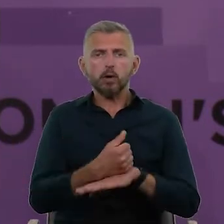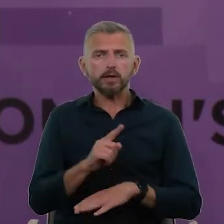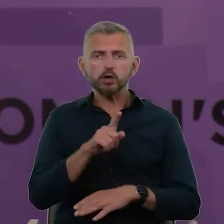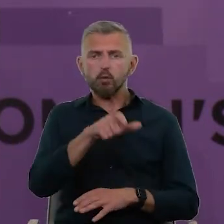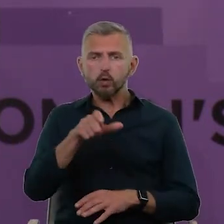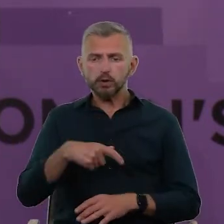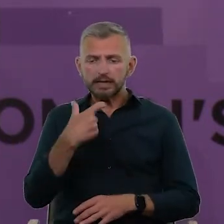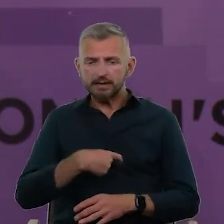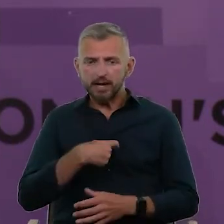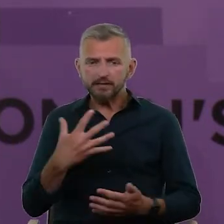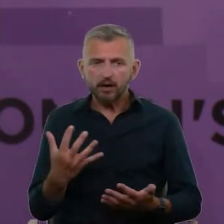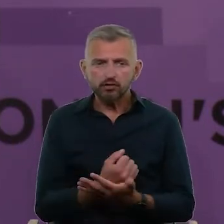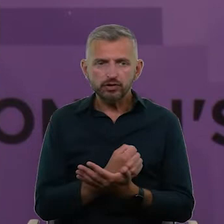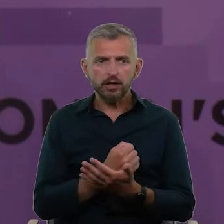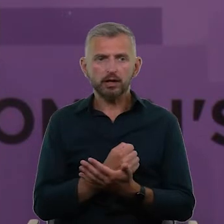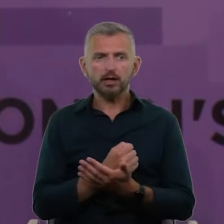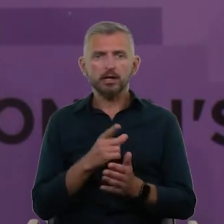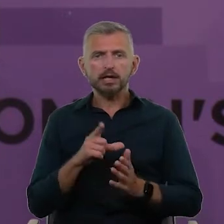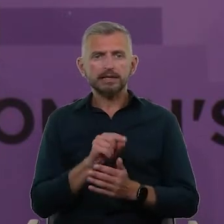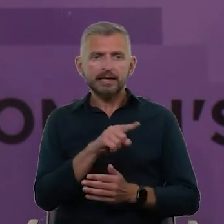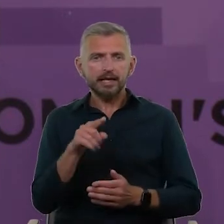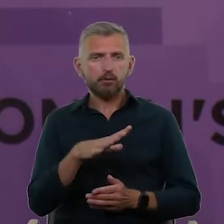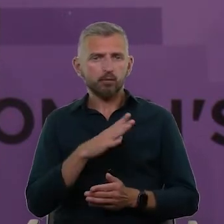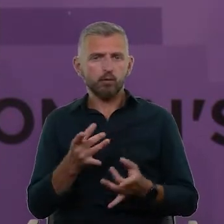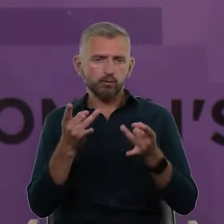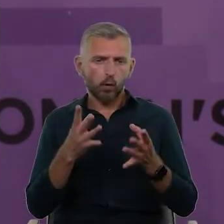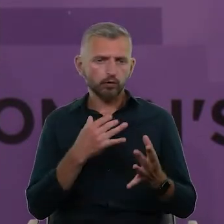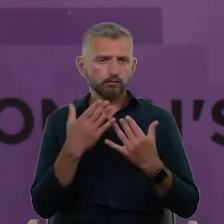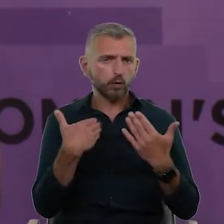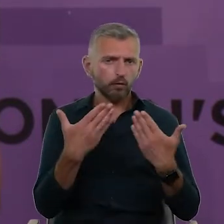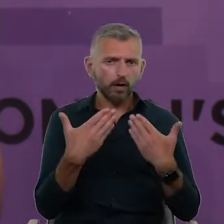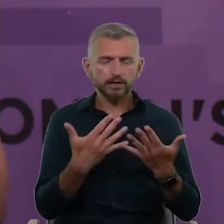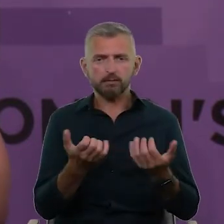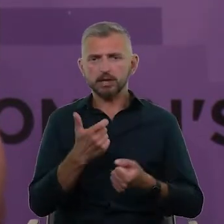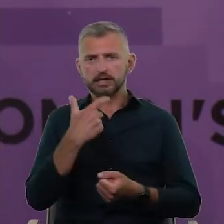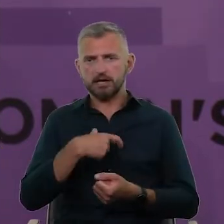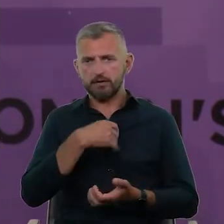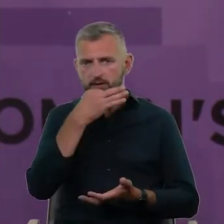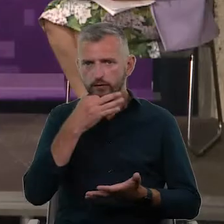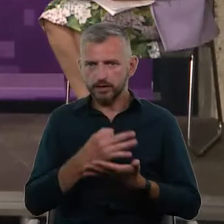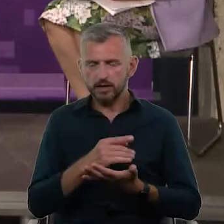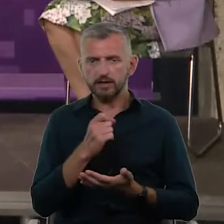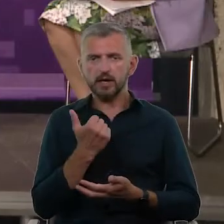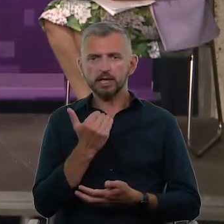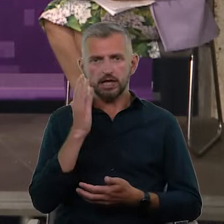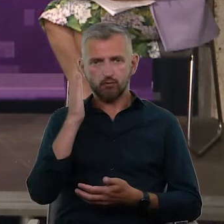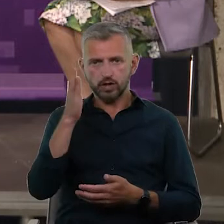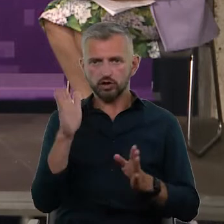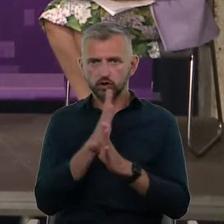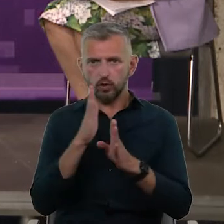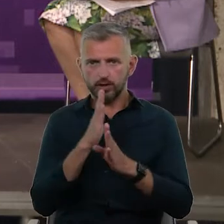люди себе знайшли, з ними було просто спілкуватися і брати на себе відповідальність за їх подальші